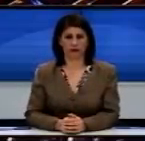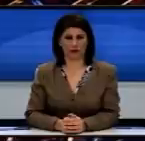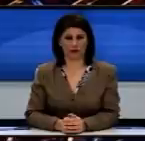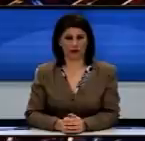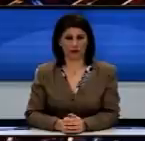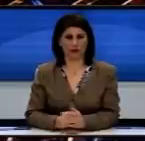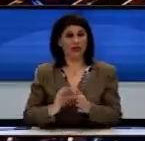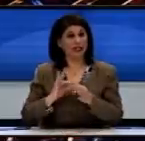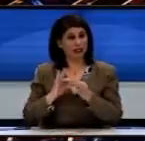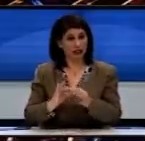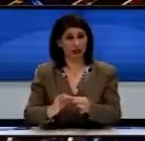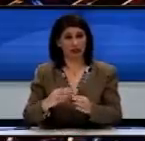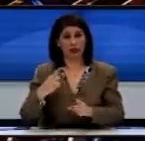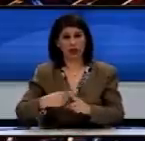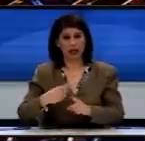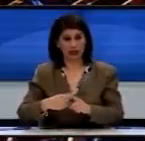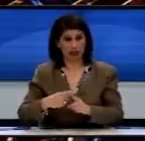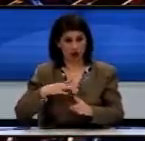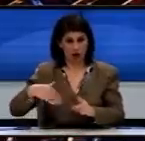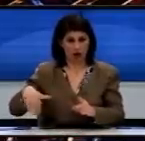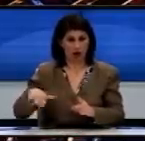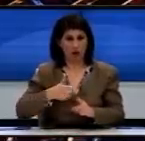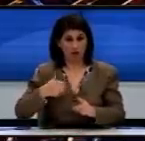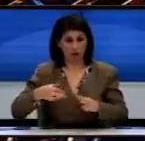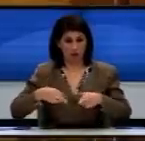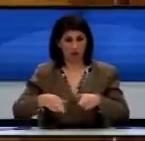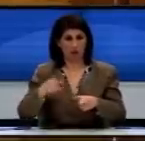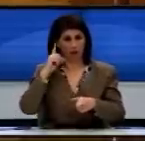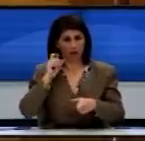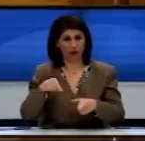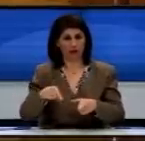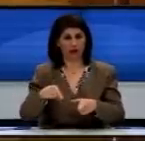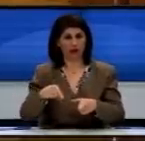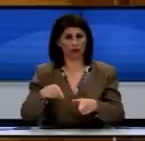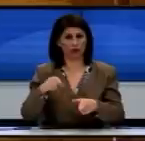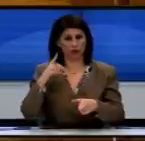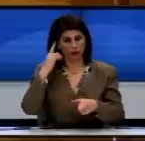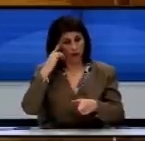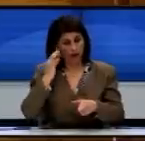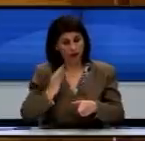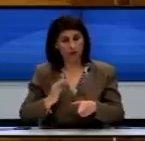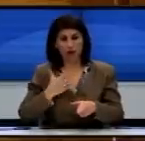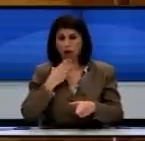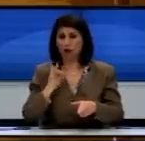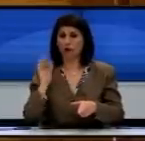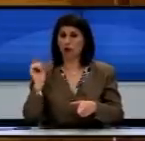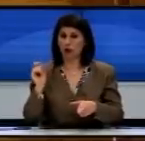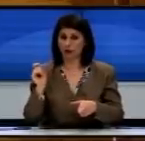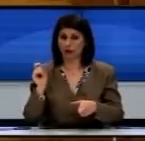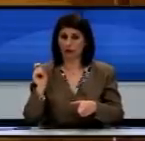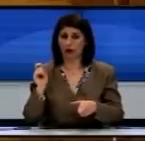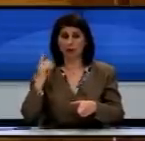Συνεχίζω με τον ελληνικό λαό στο μόνο δρόμο τον οποίο γνωρίζω, αυτόν του ρεαλισμού. Διότι οι πολιτικές μας